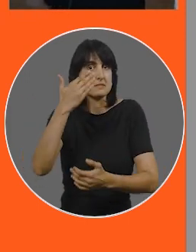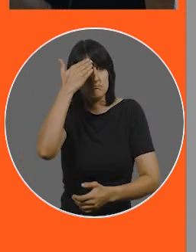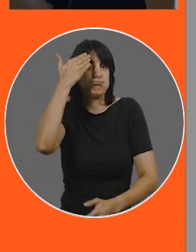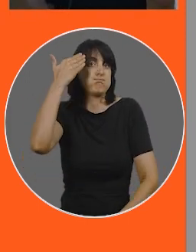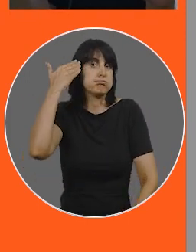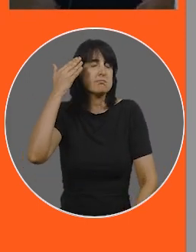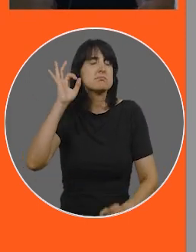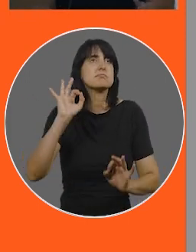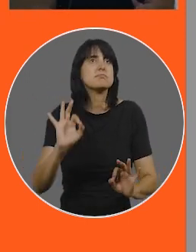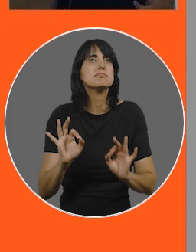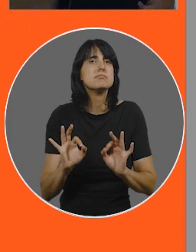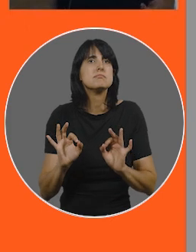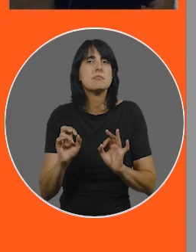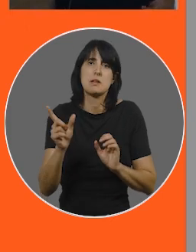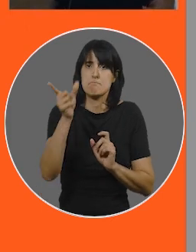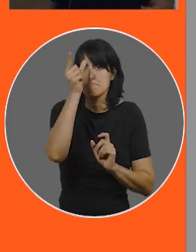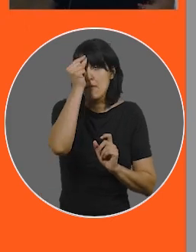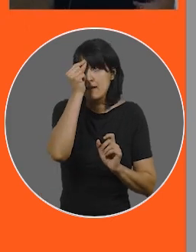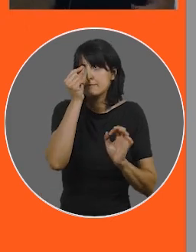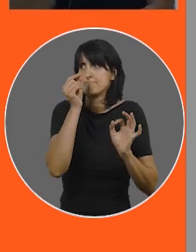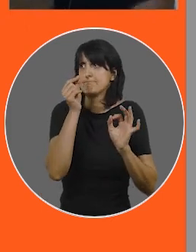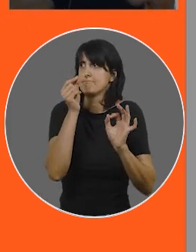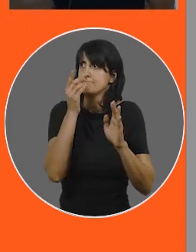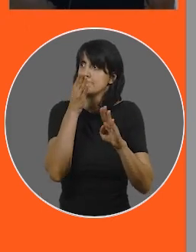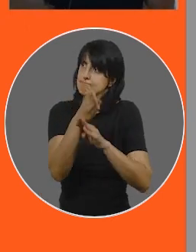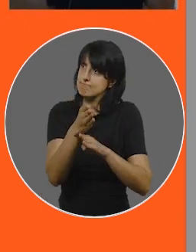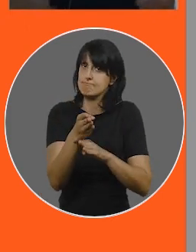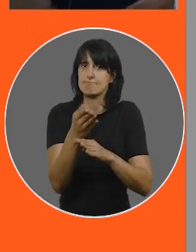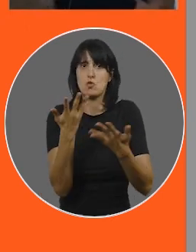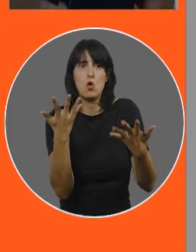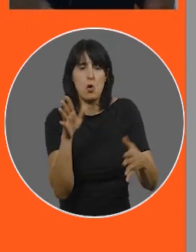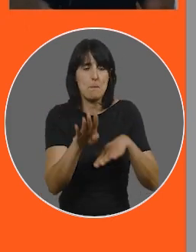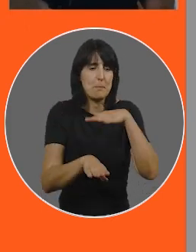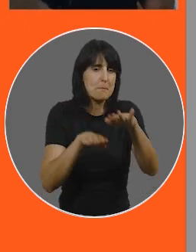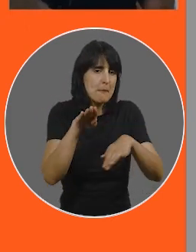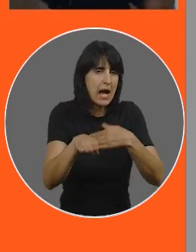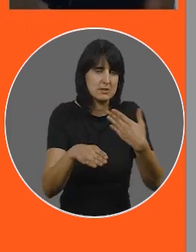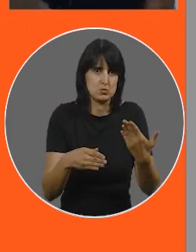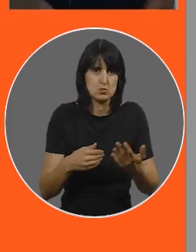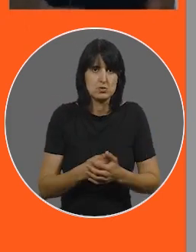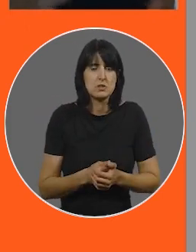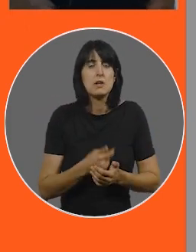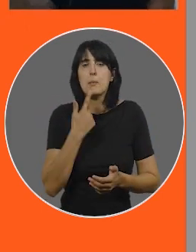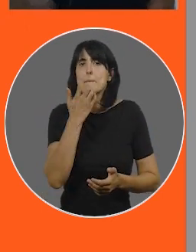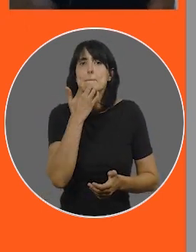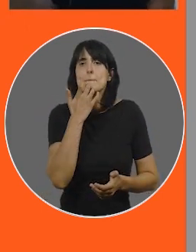a veure, a mi em va molt bé, veure on has d'anar, quins són els passos, etc, etc.